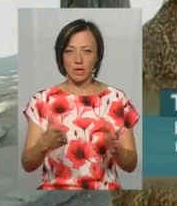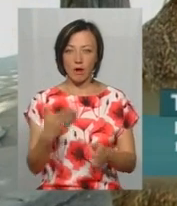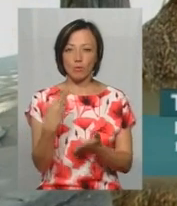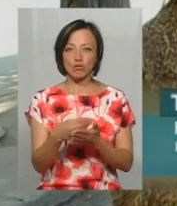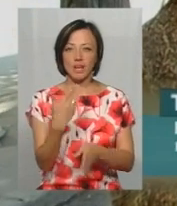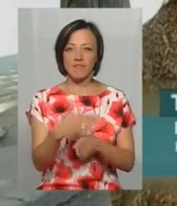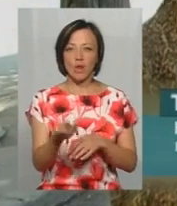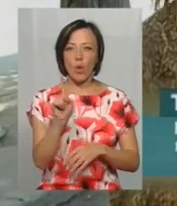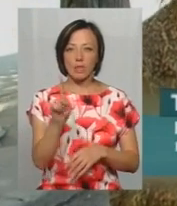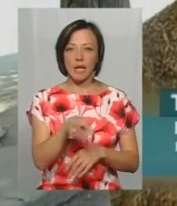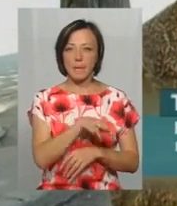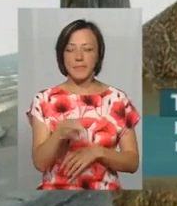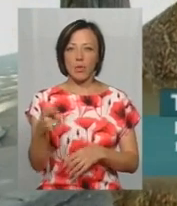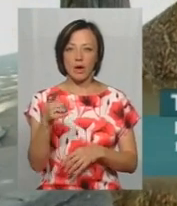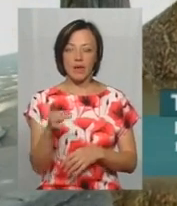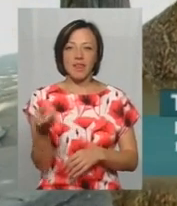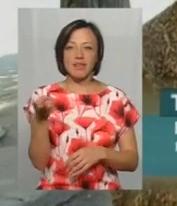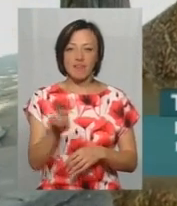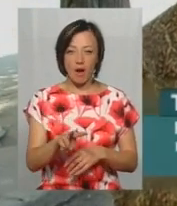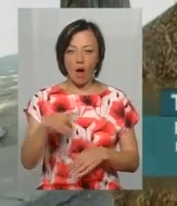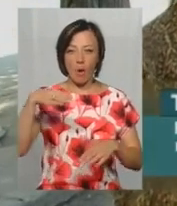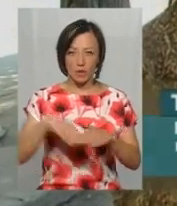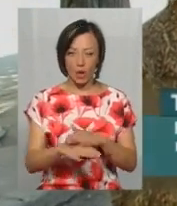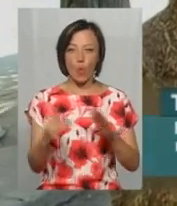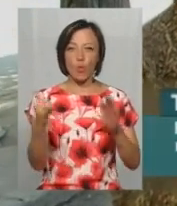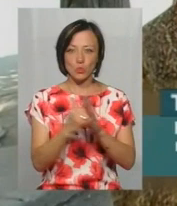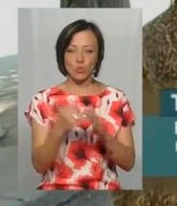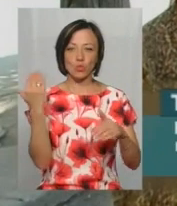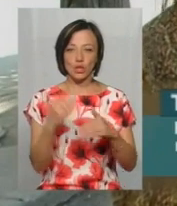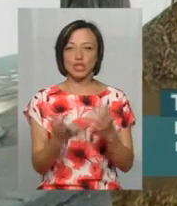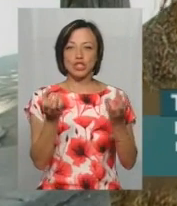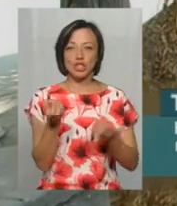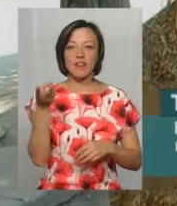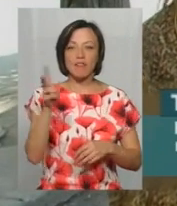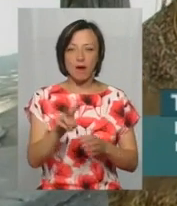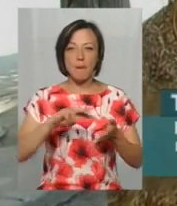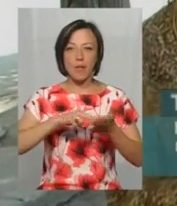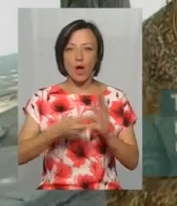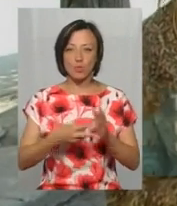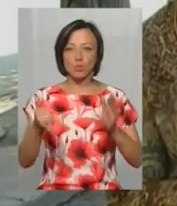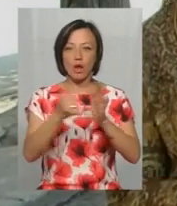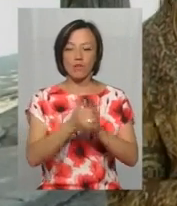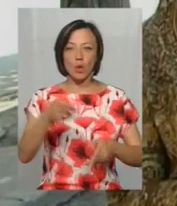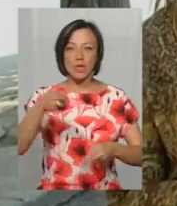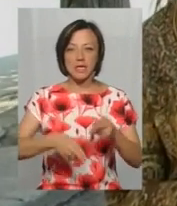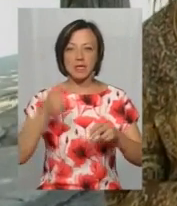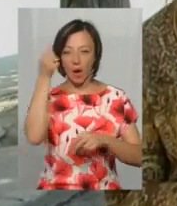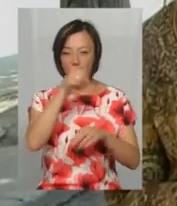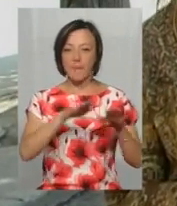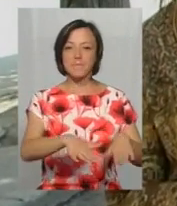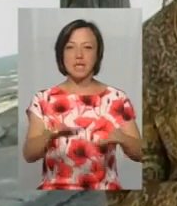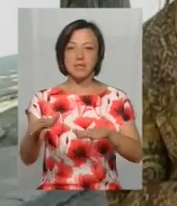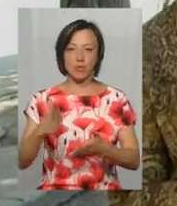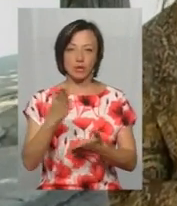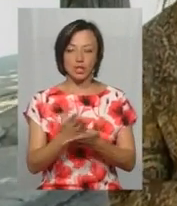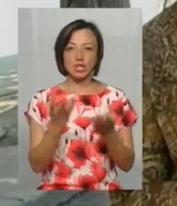виділили 1 мільйон гривень. 2 підземних контейнера вже встановили. Ще 2 планують встановити до кінця року. З місцями для їхнього